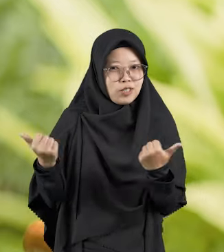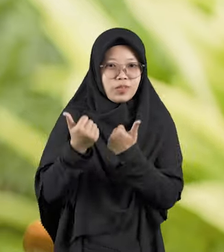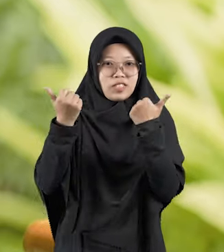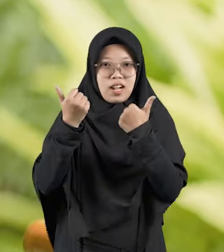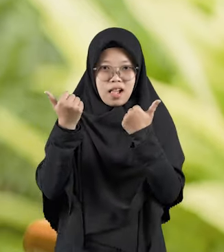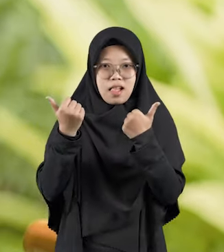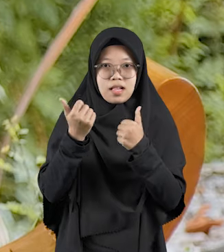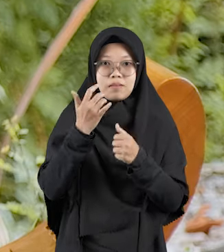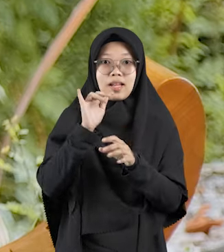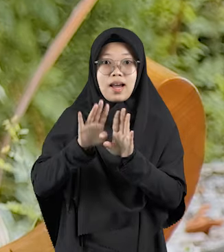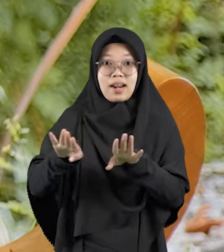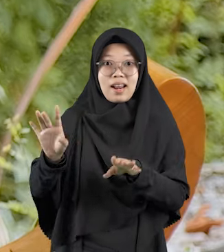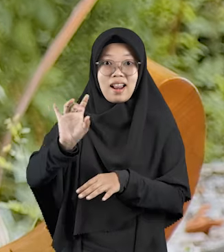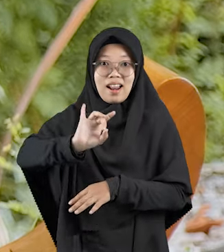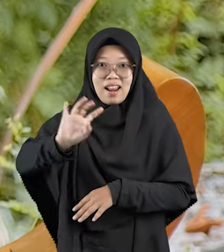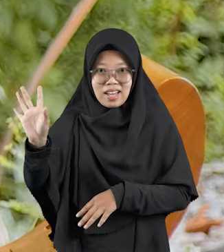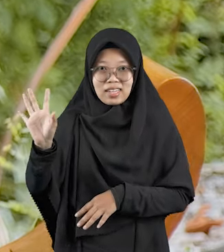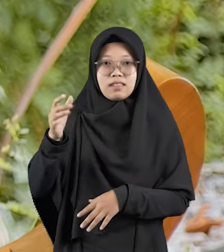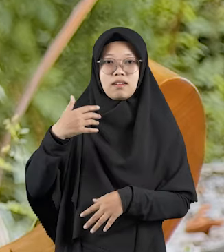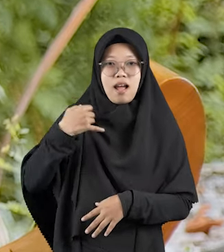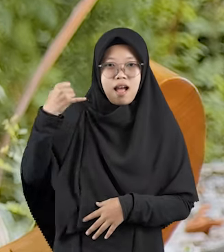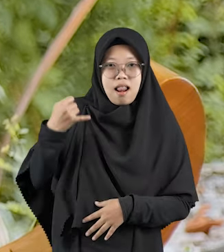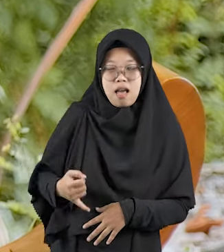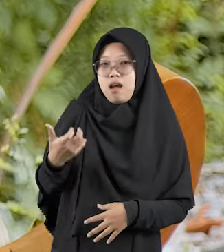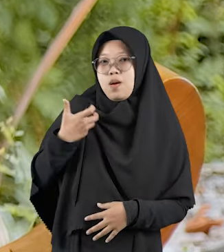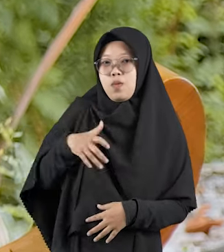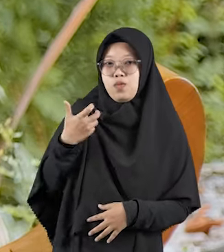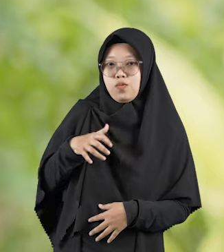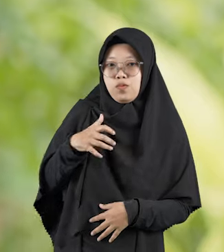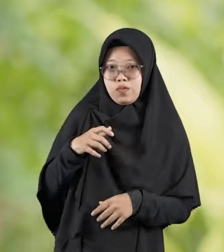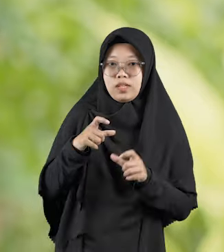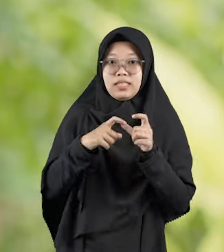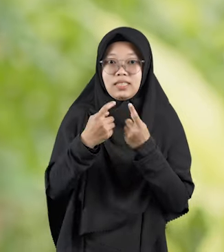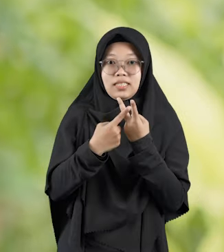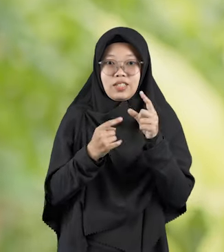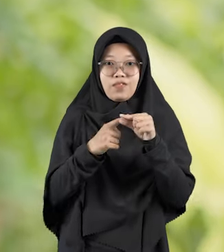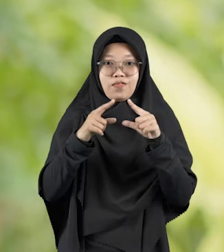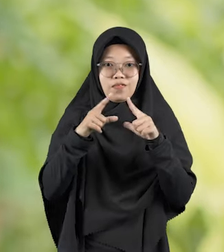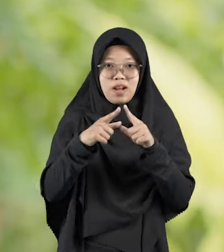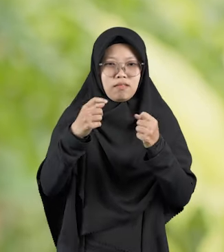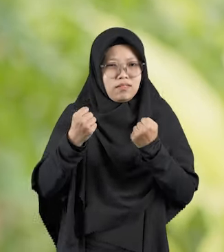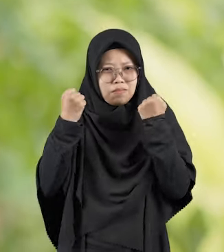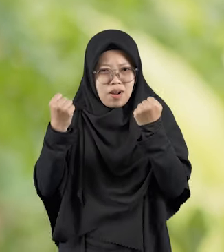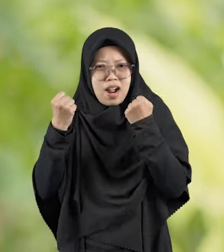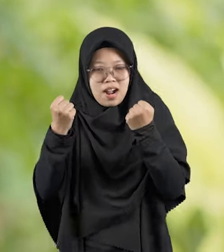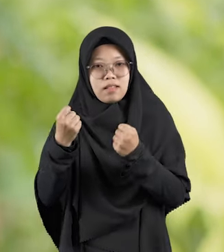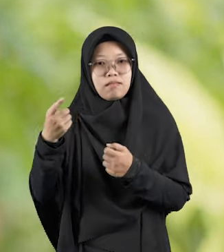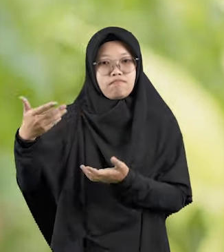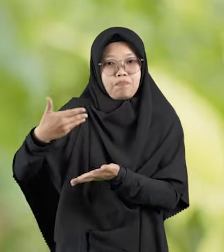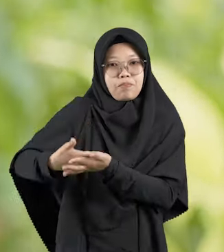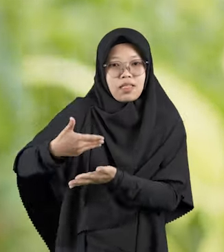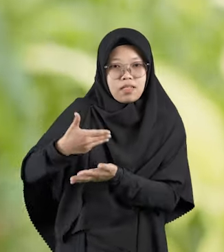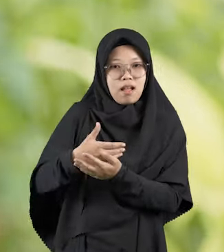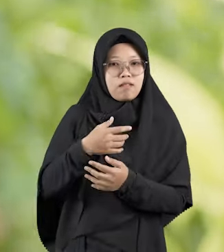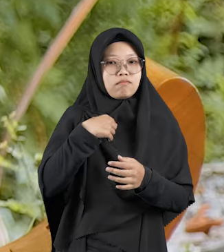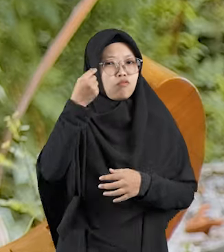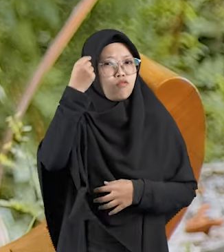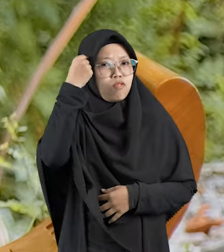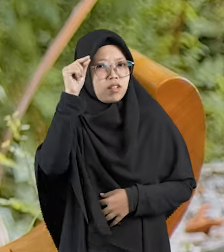itu spesial. Dia tidak mau kalah dengan anak-anak yang lain dan Syifa memang selalu bersemangat